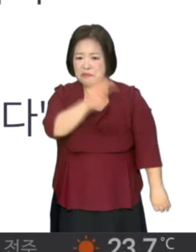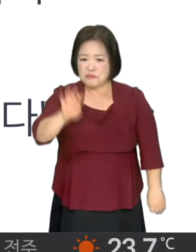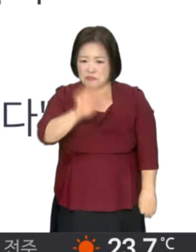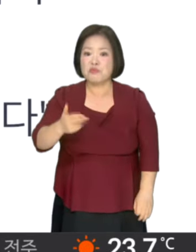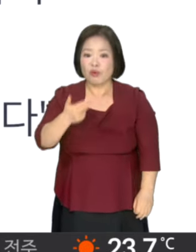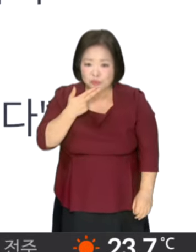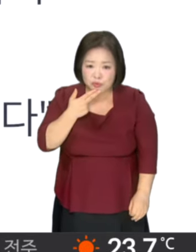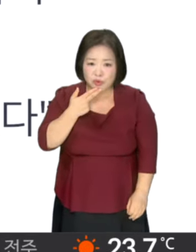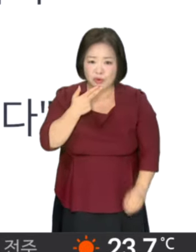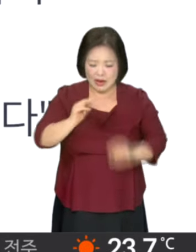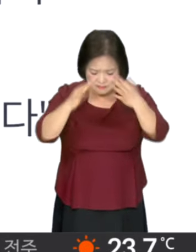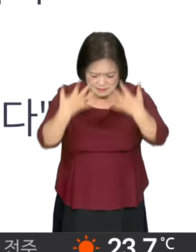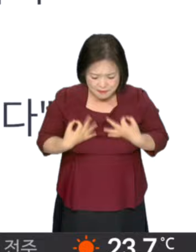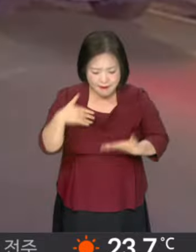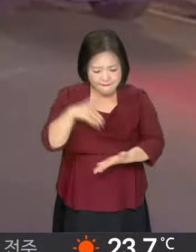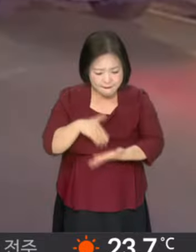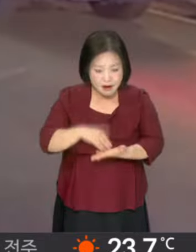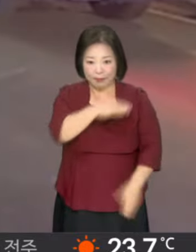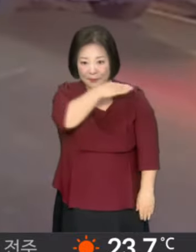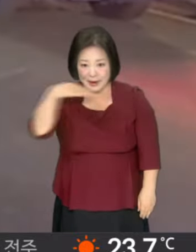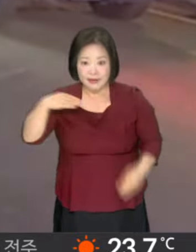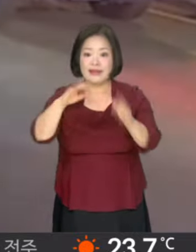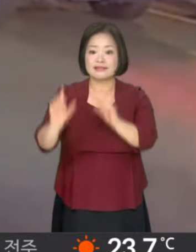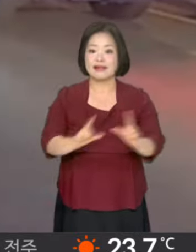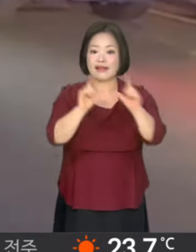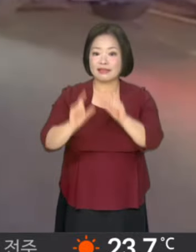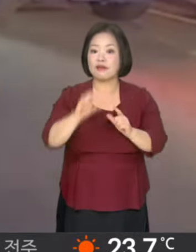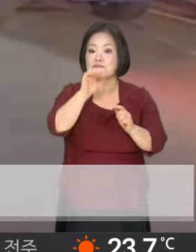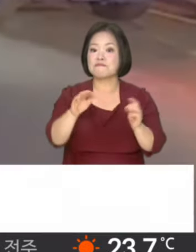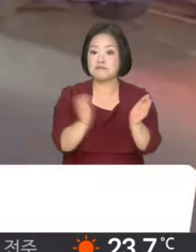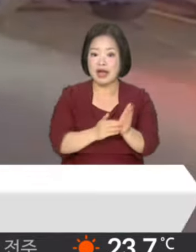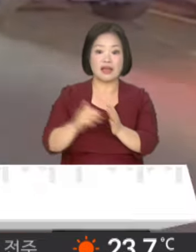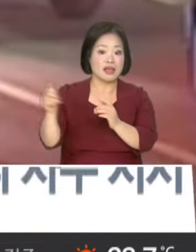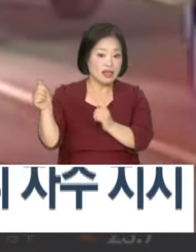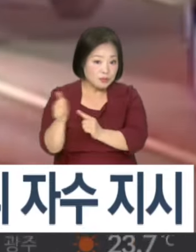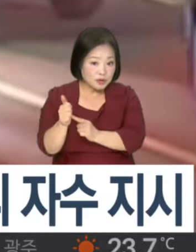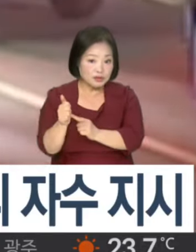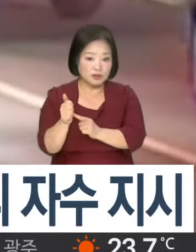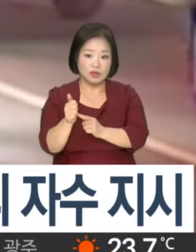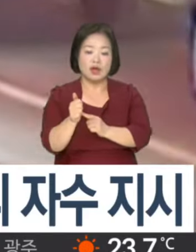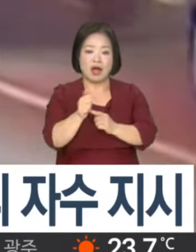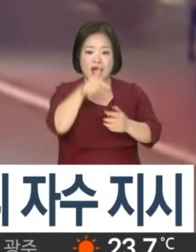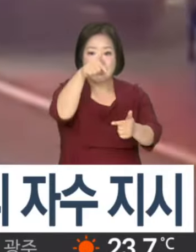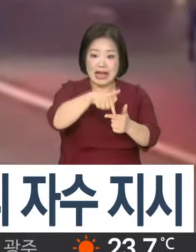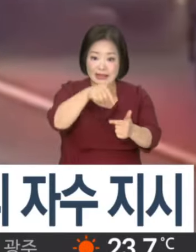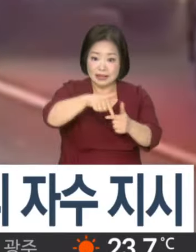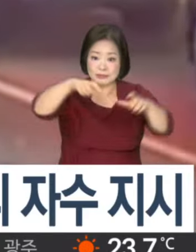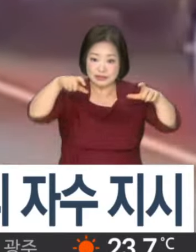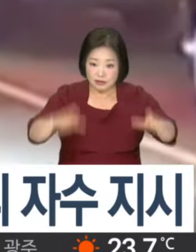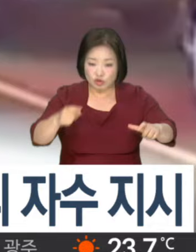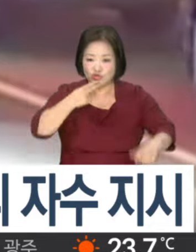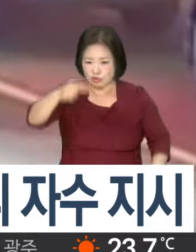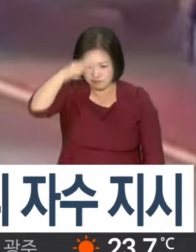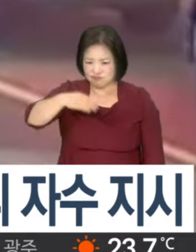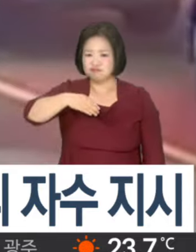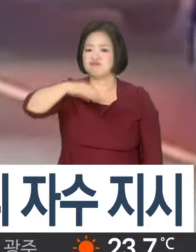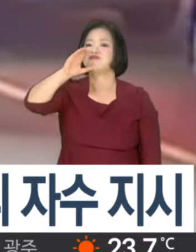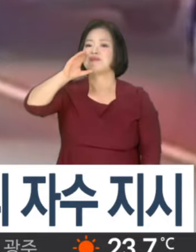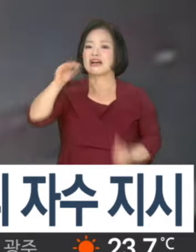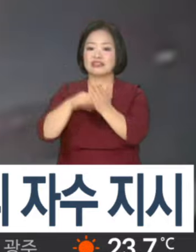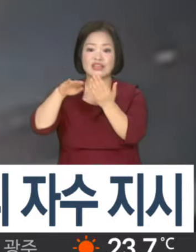차리고 똑바로 살겠다고 말했습니다 김씨는 지난 5월 서울 강남에서 술을 마시고 차를 몰다 중앙선을 침범에